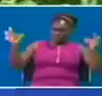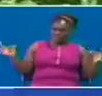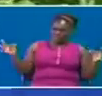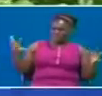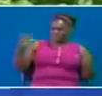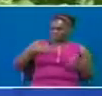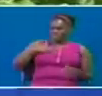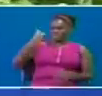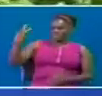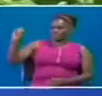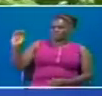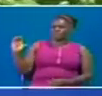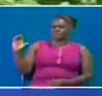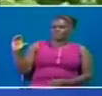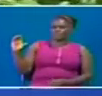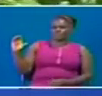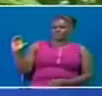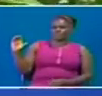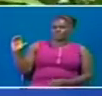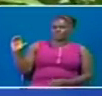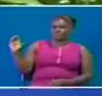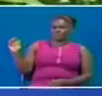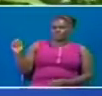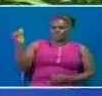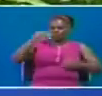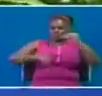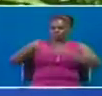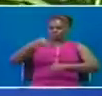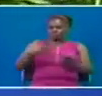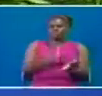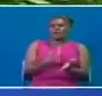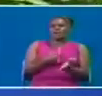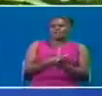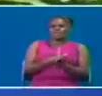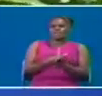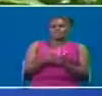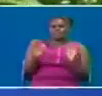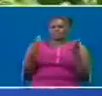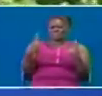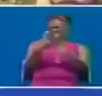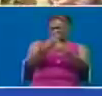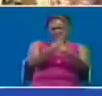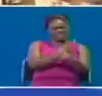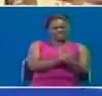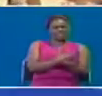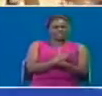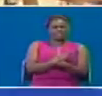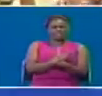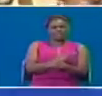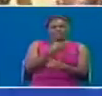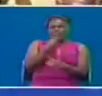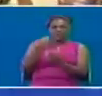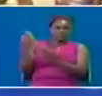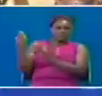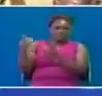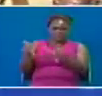MC, yani harabe katika sherehe fulani fulani. Gadson Waineina